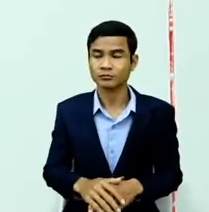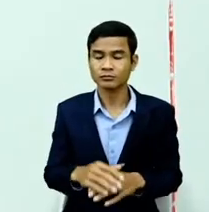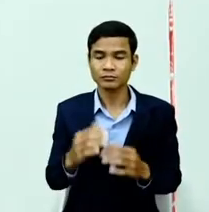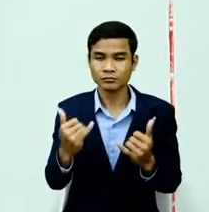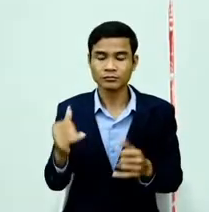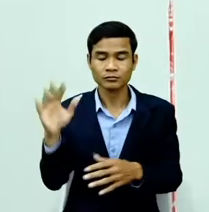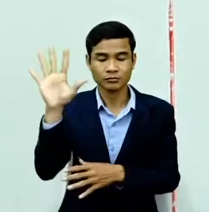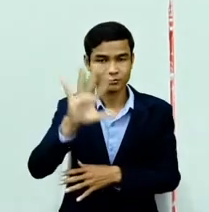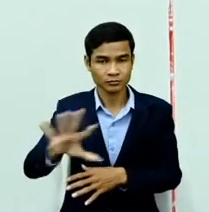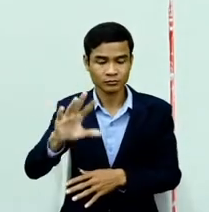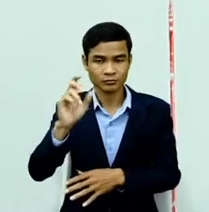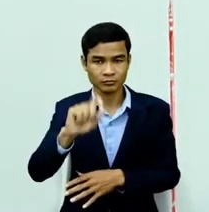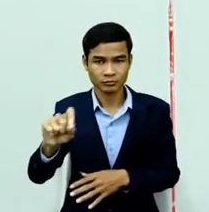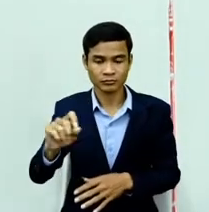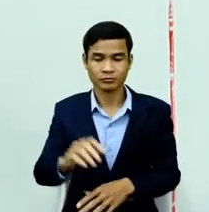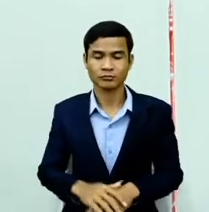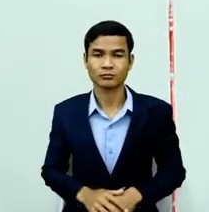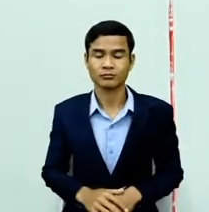ចលនាតោះសង្កេតមើលអ្នកគ្រូសរសេរនៅក្នុងខ្ចង់